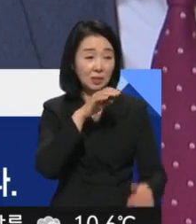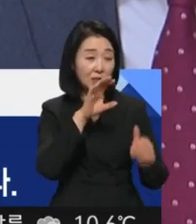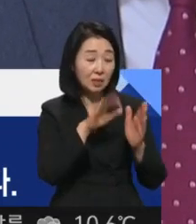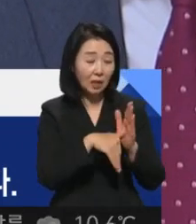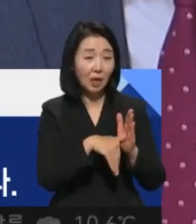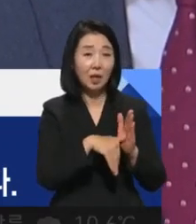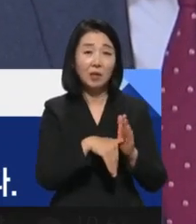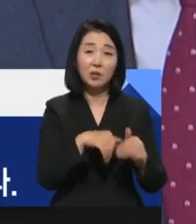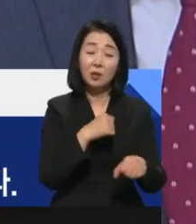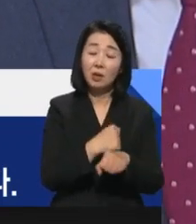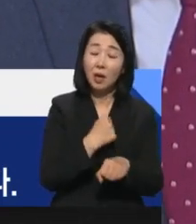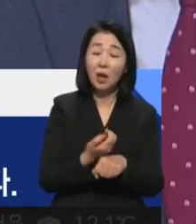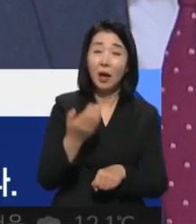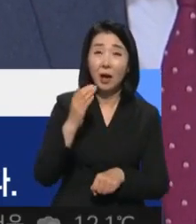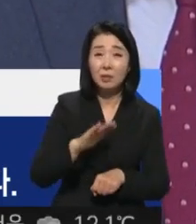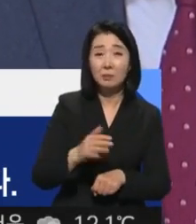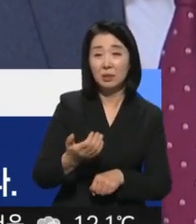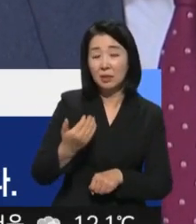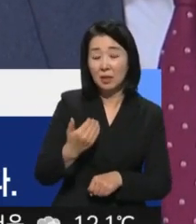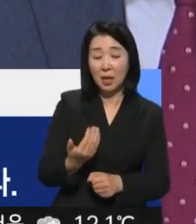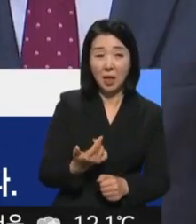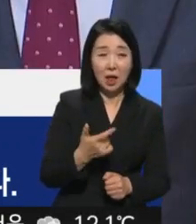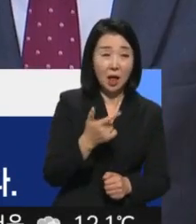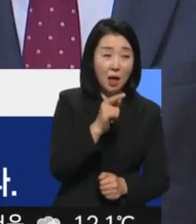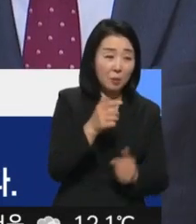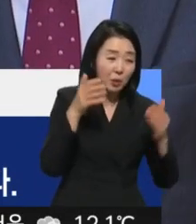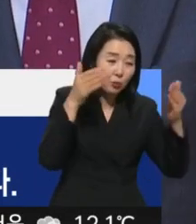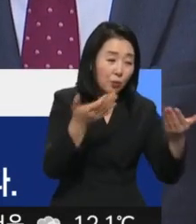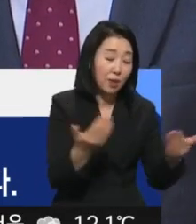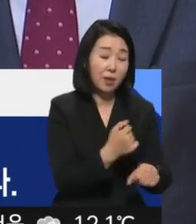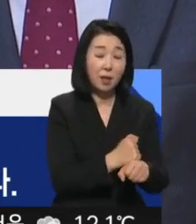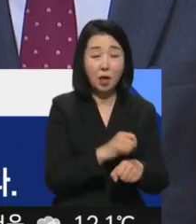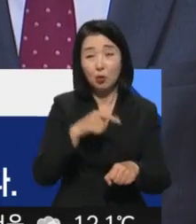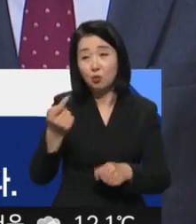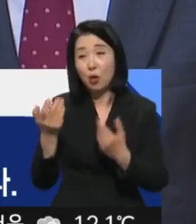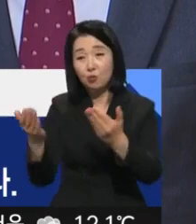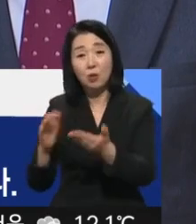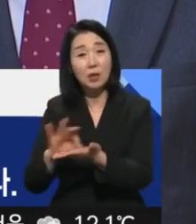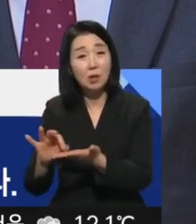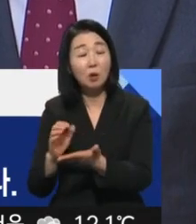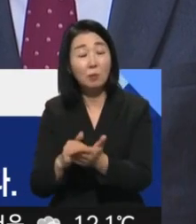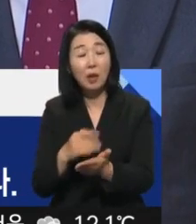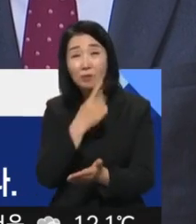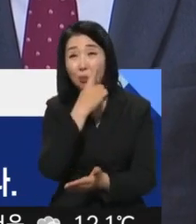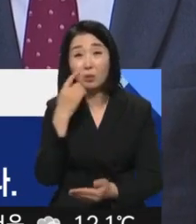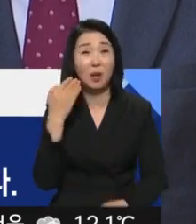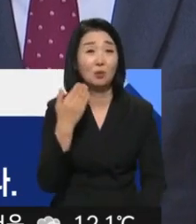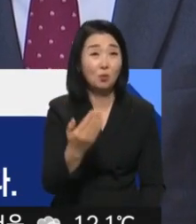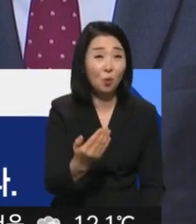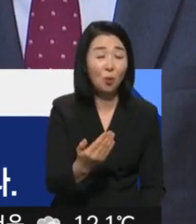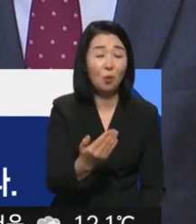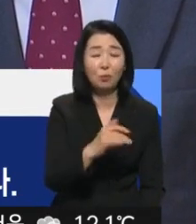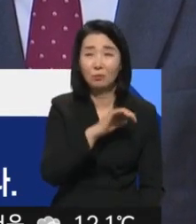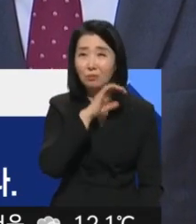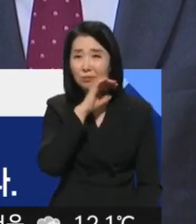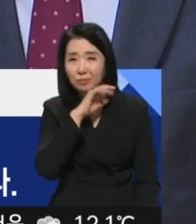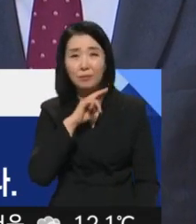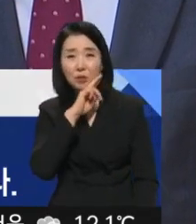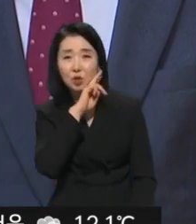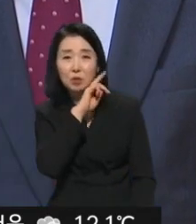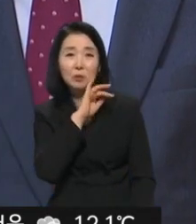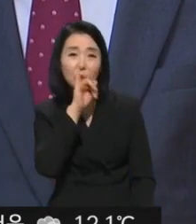한다 하더라도 앞에서 몰아서 일하고 뒤에 휴가를 간다고 하지만 그것이 보장되겠냐라는 의구심이 많다는